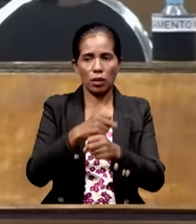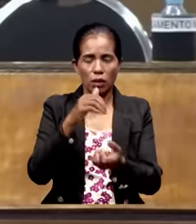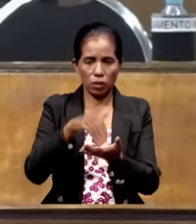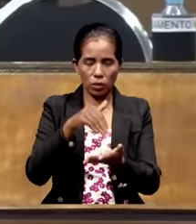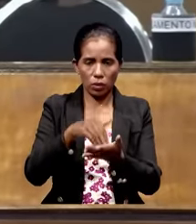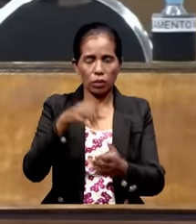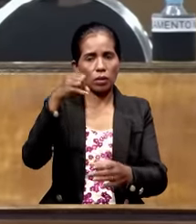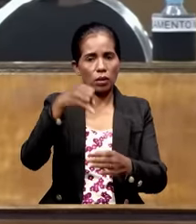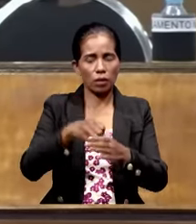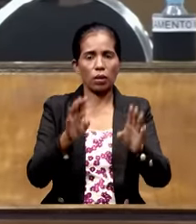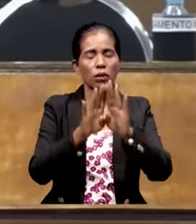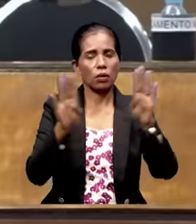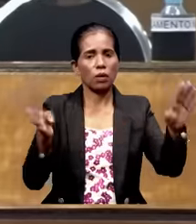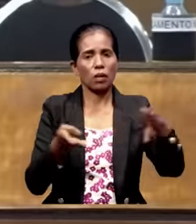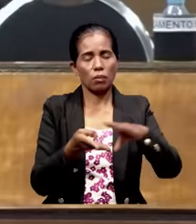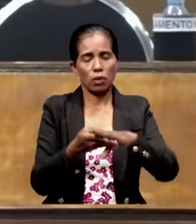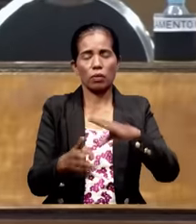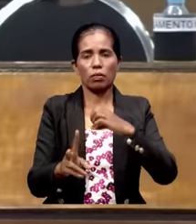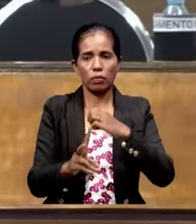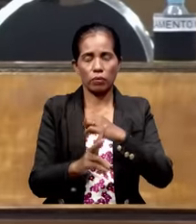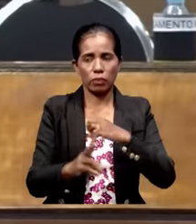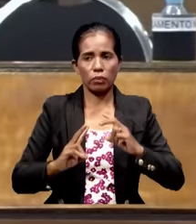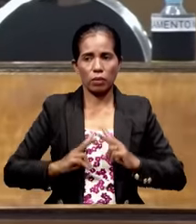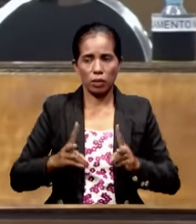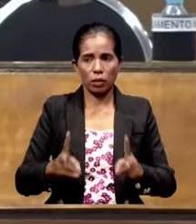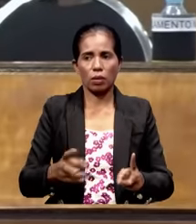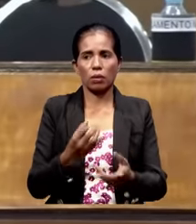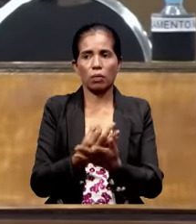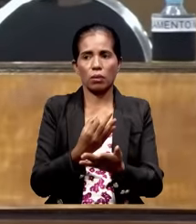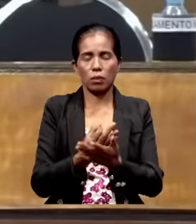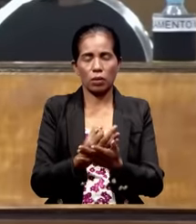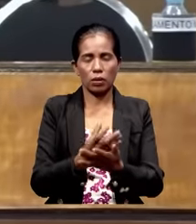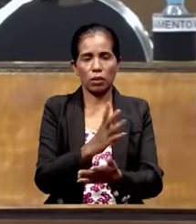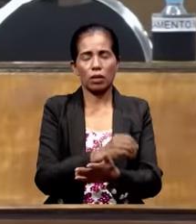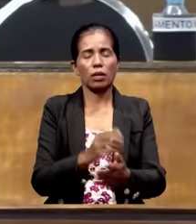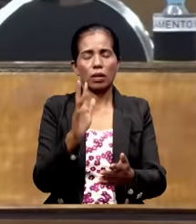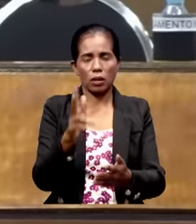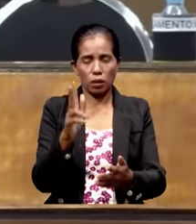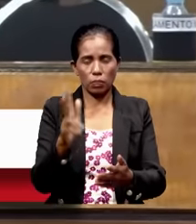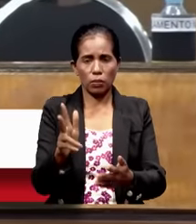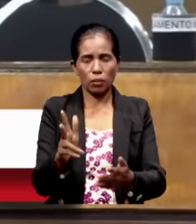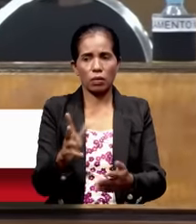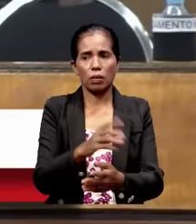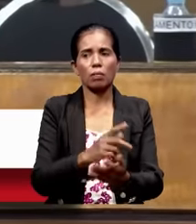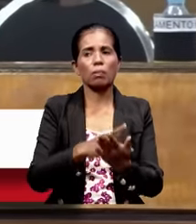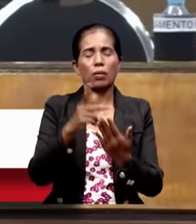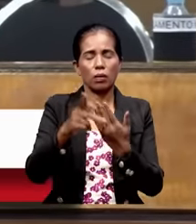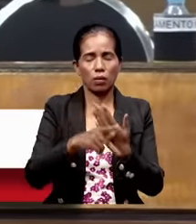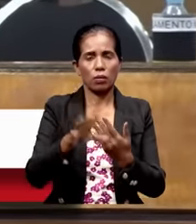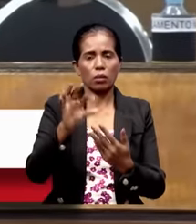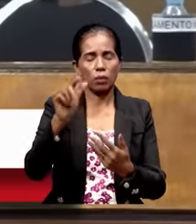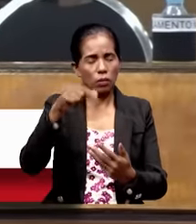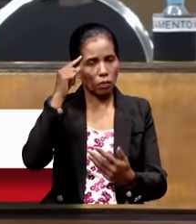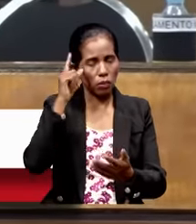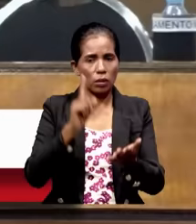clean moloclo que banco veterano. Osan $30 atu lo que banco, sim, programa nono governo nian horbe ira ia seu primeiro ministro